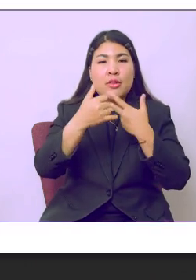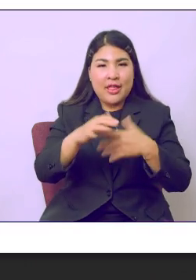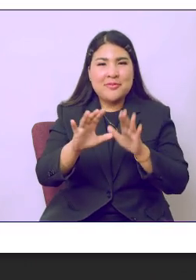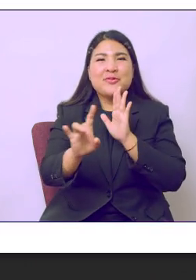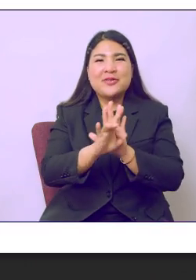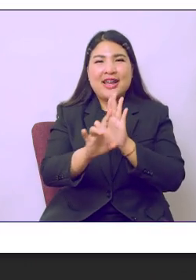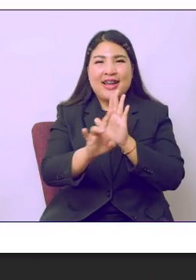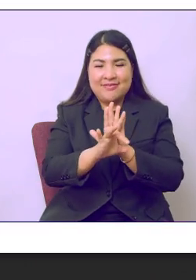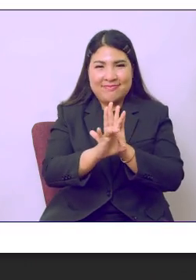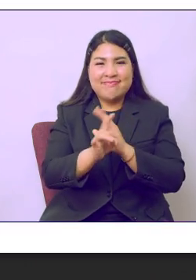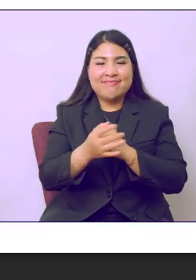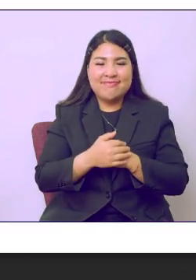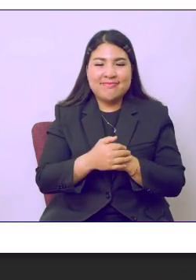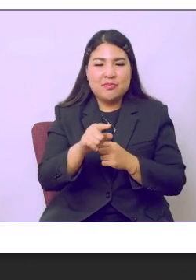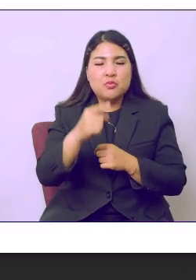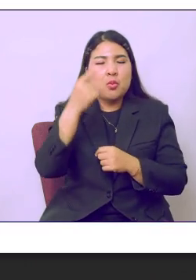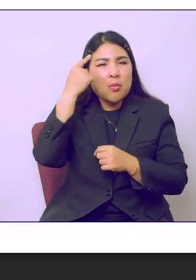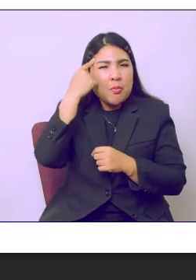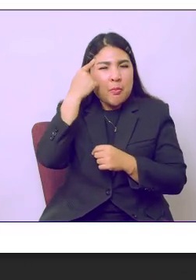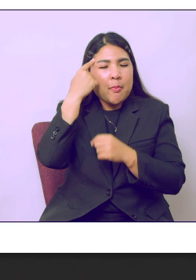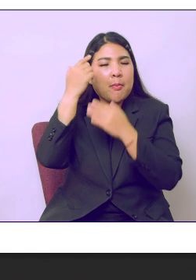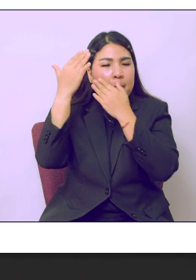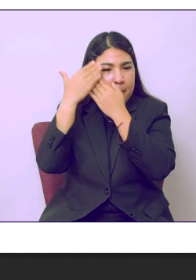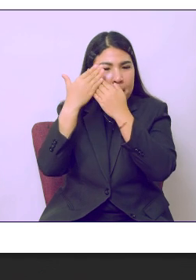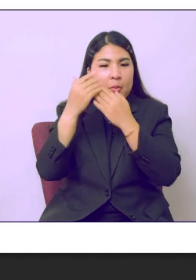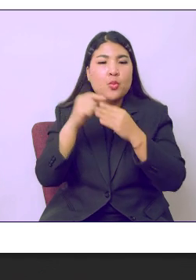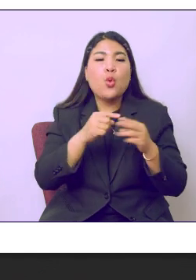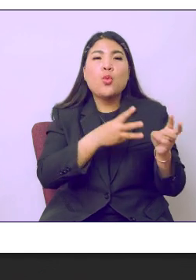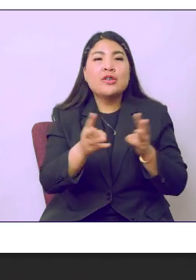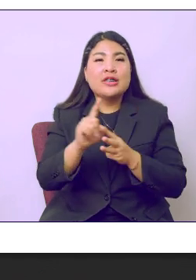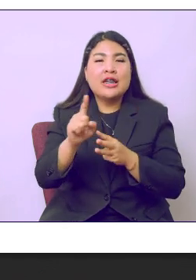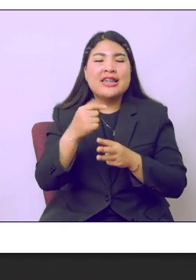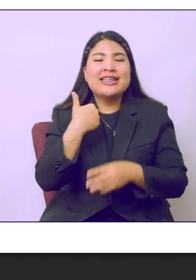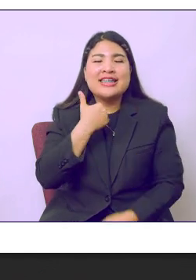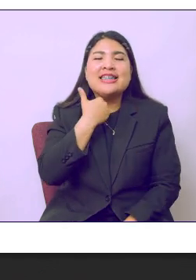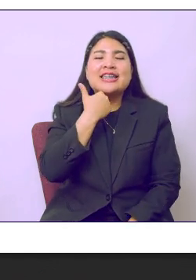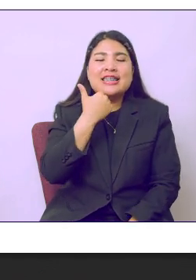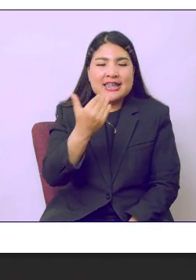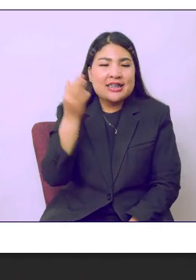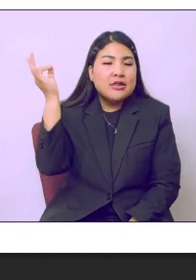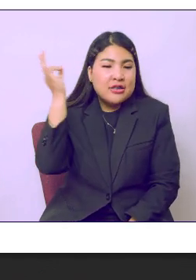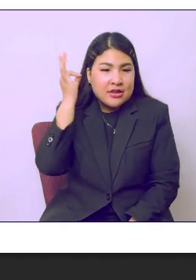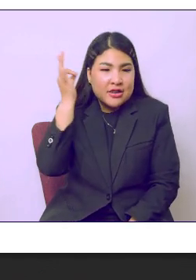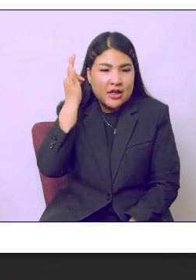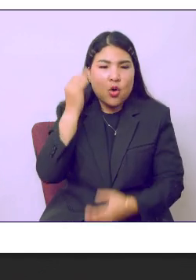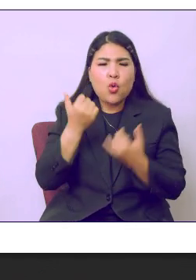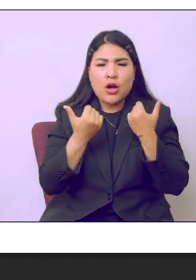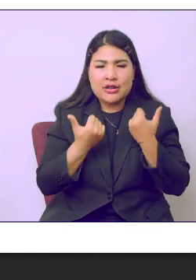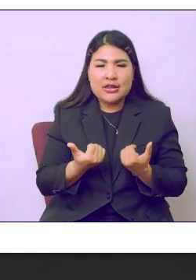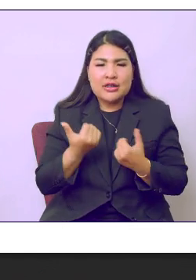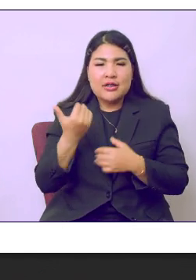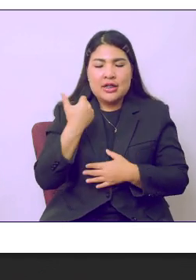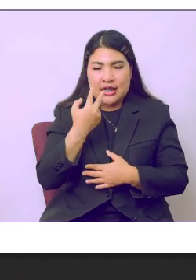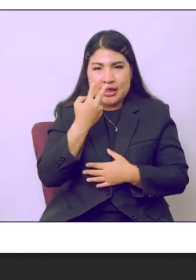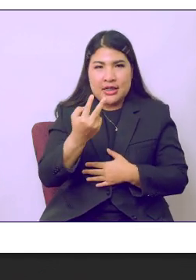ก็จะเป็นอันสุดท้ายนะครับเราจะทำสมาธิกันนะครับเราจะใช้เสียงซัดทานามานะครับก็คือวันเนี้ยนะครับจะเห็น 2